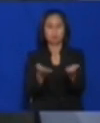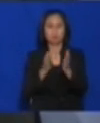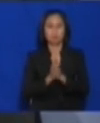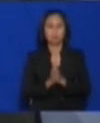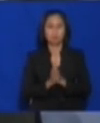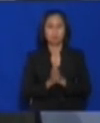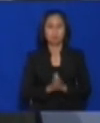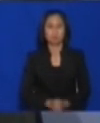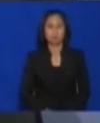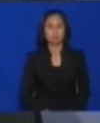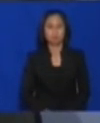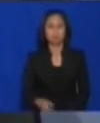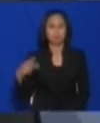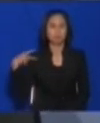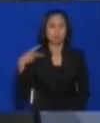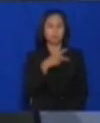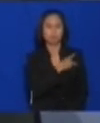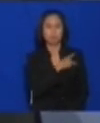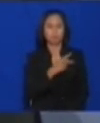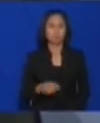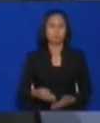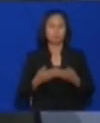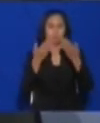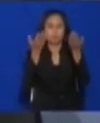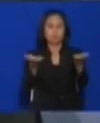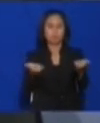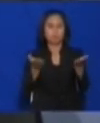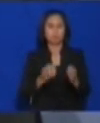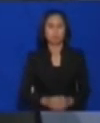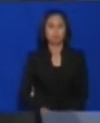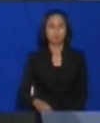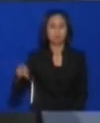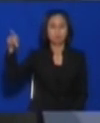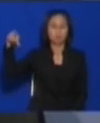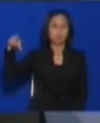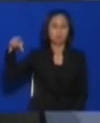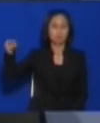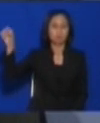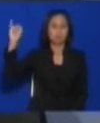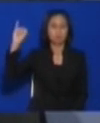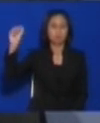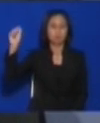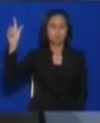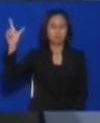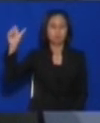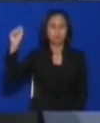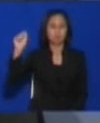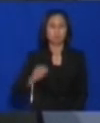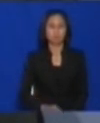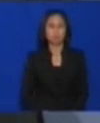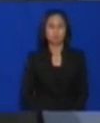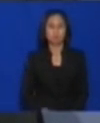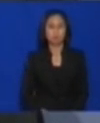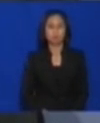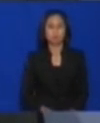penghargaan kami pasangan nomor urut 3 keju mati memohon doa restu seluruh masyarakat